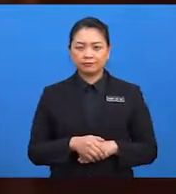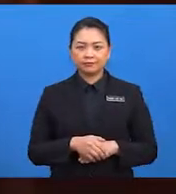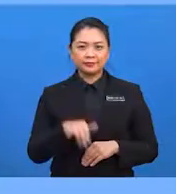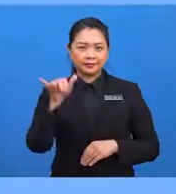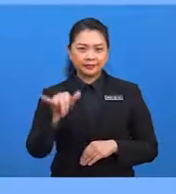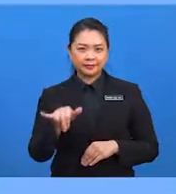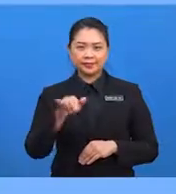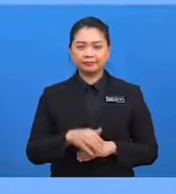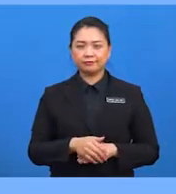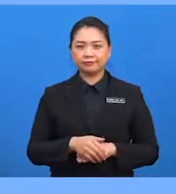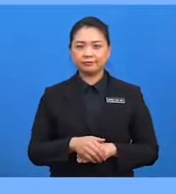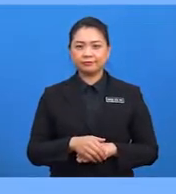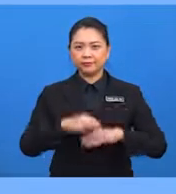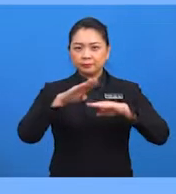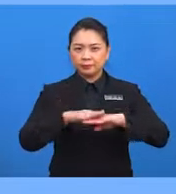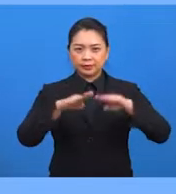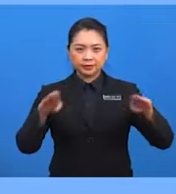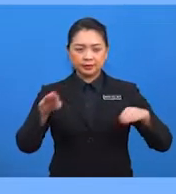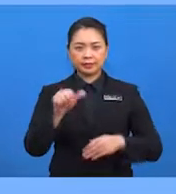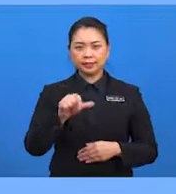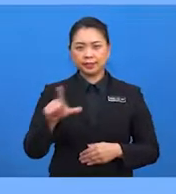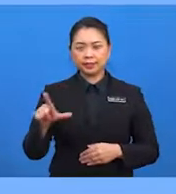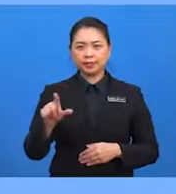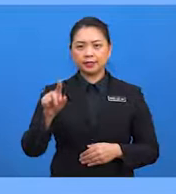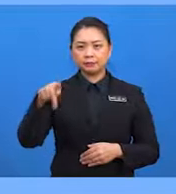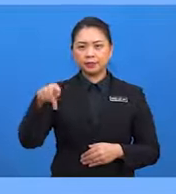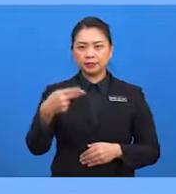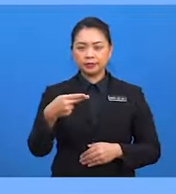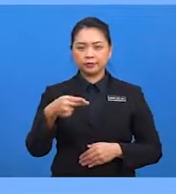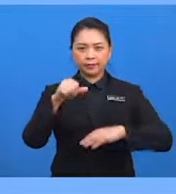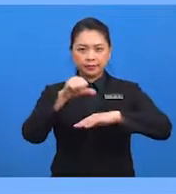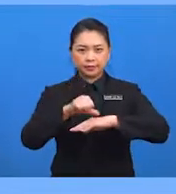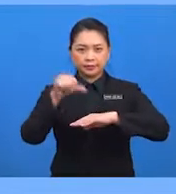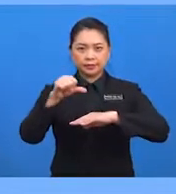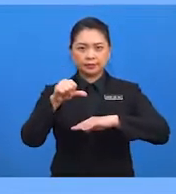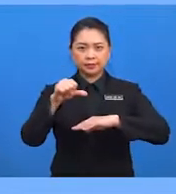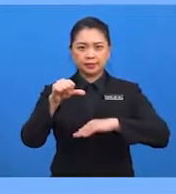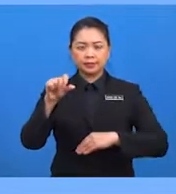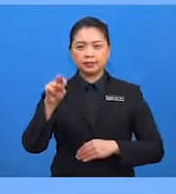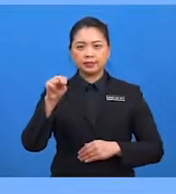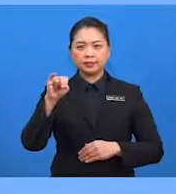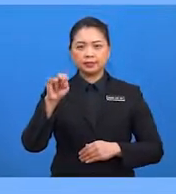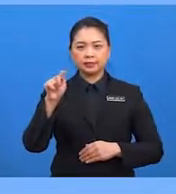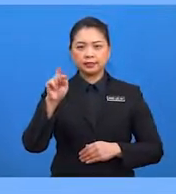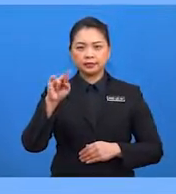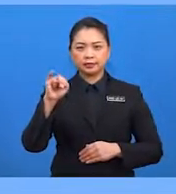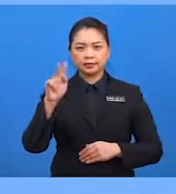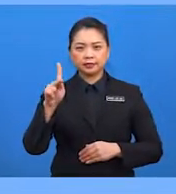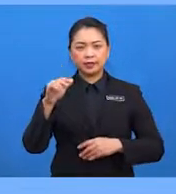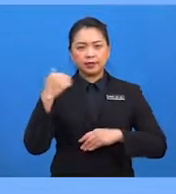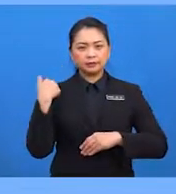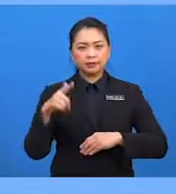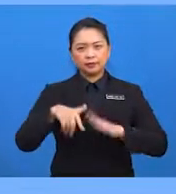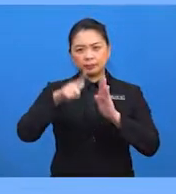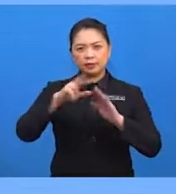Ya, perbezaannya ialah pH asid nitrik adalah lebih rendah